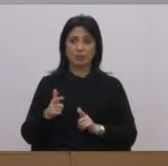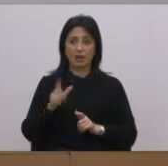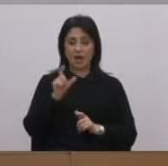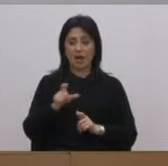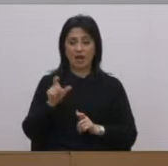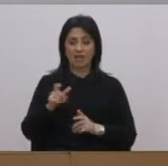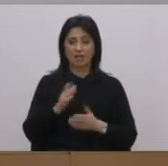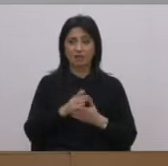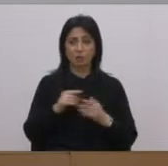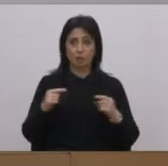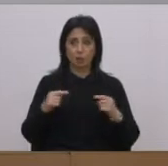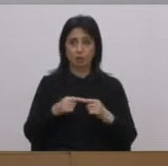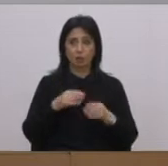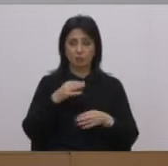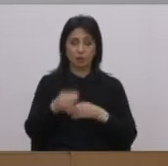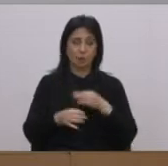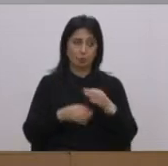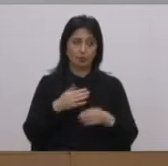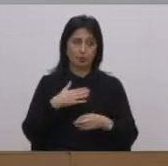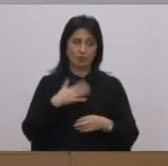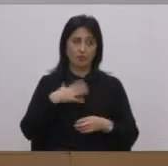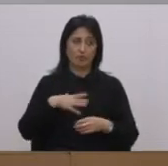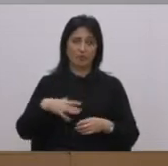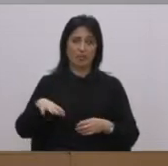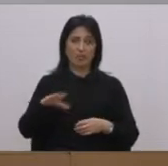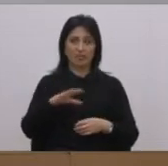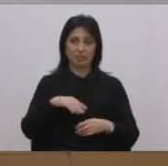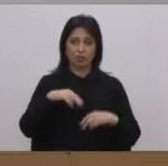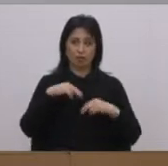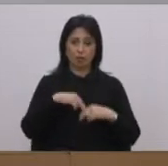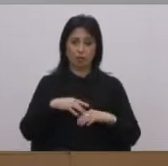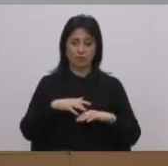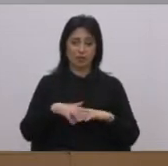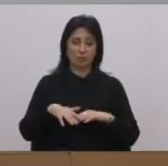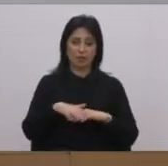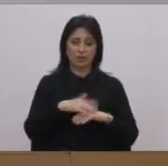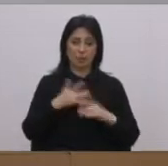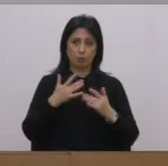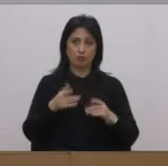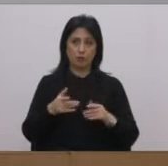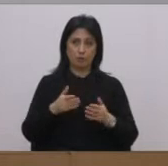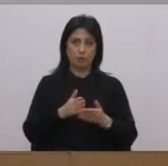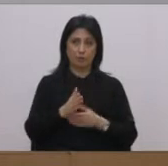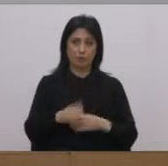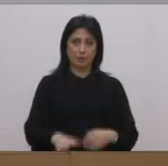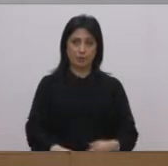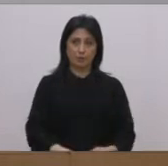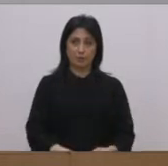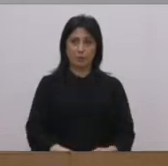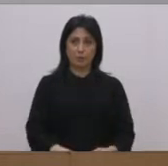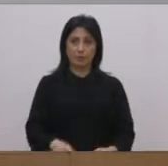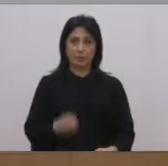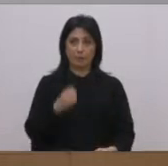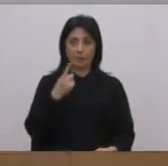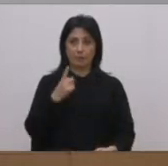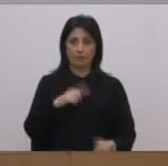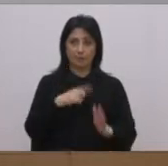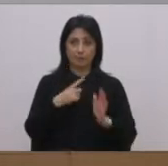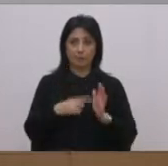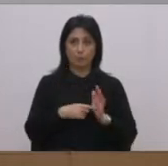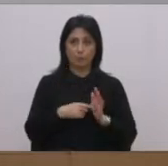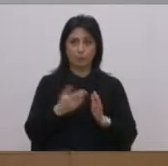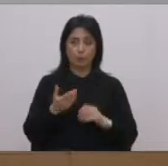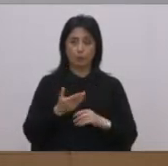კადრები ყავდეს და ზუსტად პასუხობდეს ჩვენი ქვეყნის შრომის ბაზრის მოთხოვნებს ამ მიმართულებით. Და კიდევ ერთი